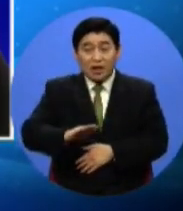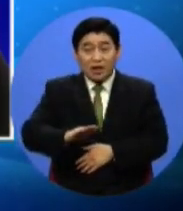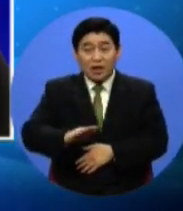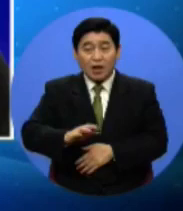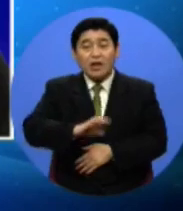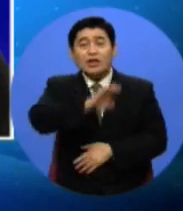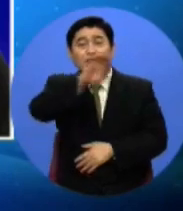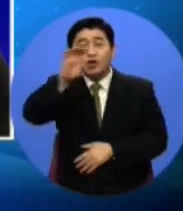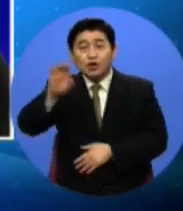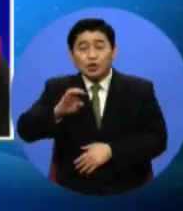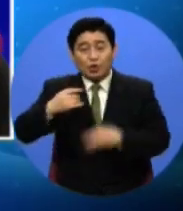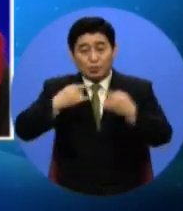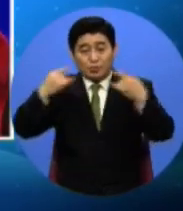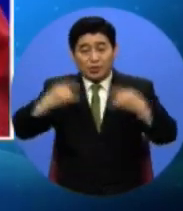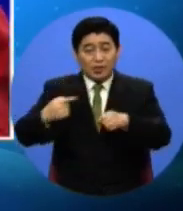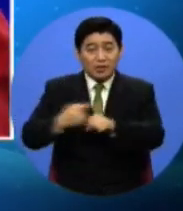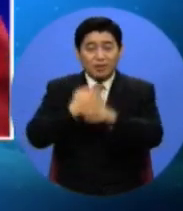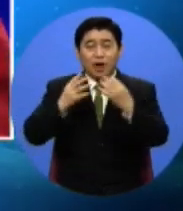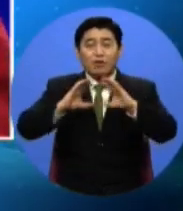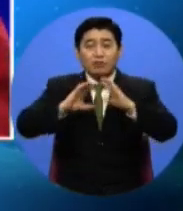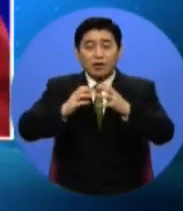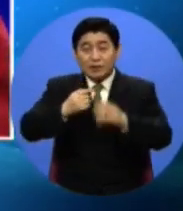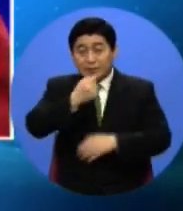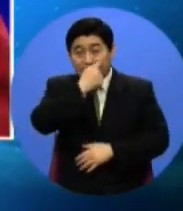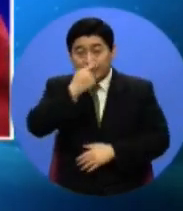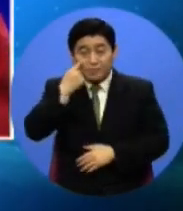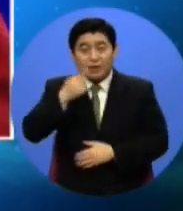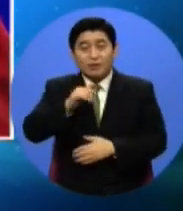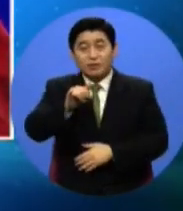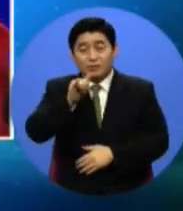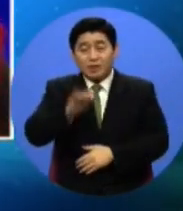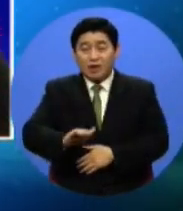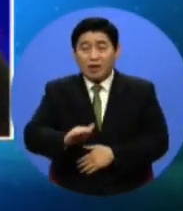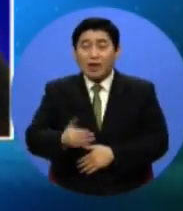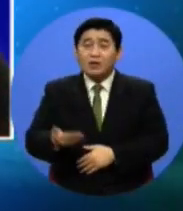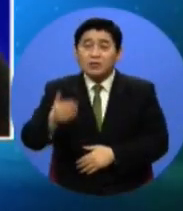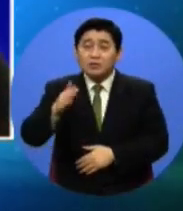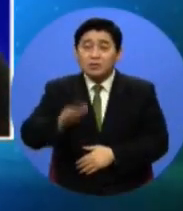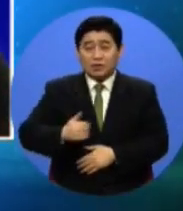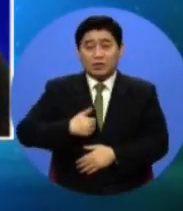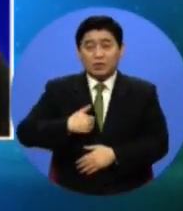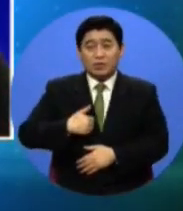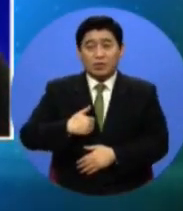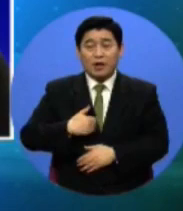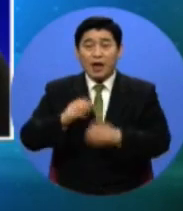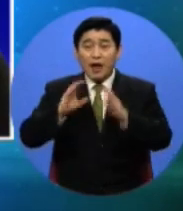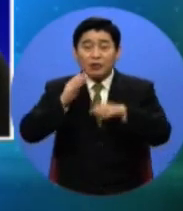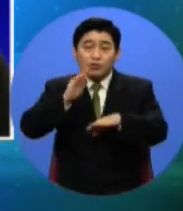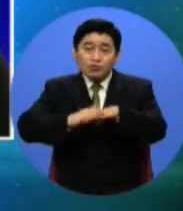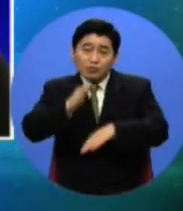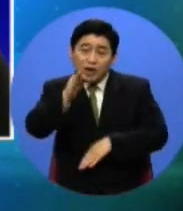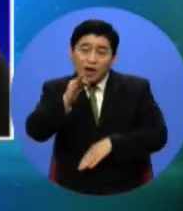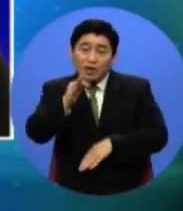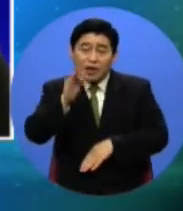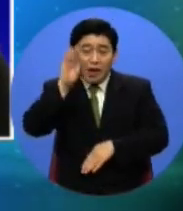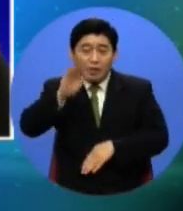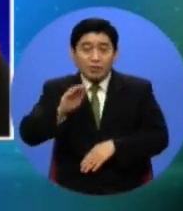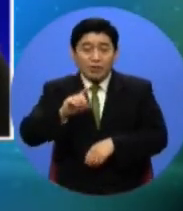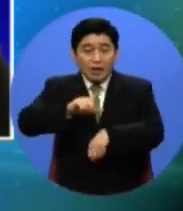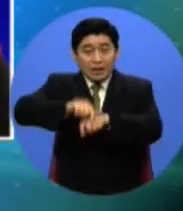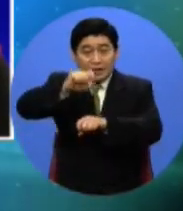유럽의 프랑스를 비롯한 많은 국가들이 정명을 하고 있습니다 그러나 저도이 아동수당은 앞으로 우리가